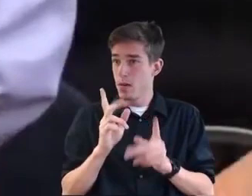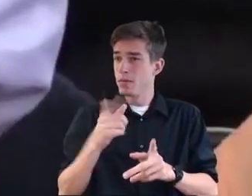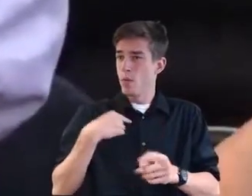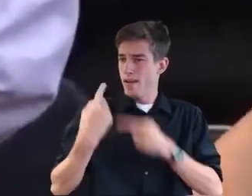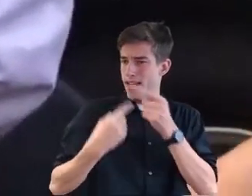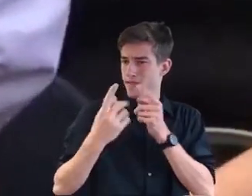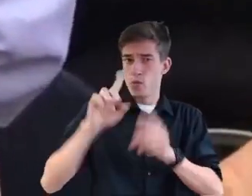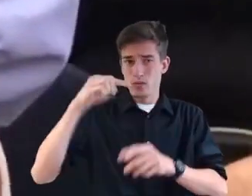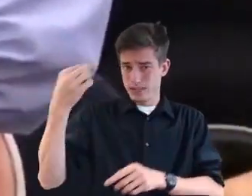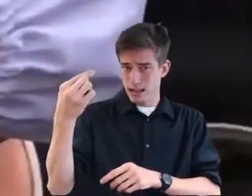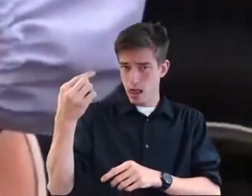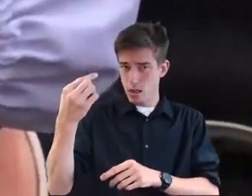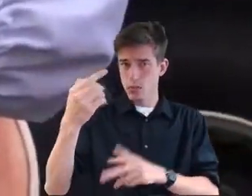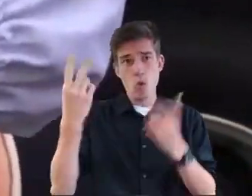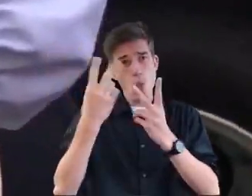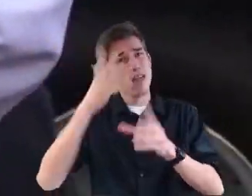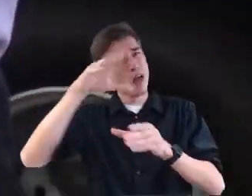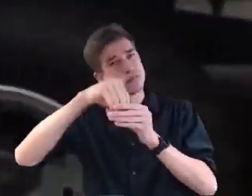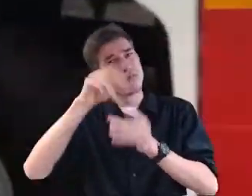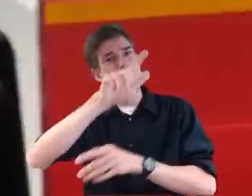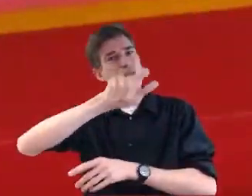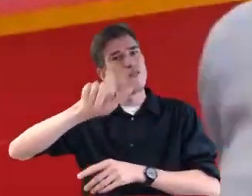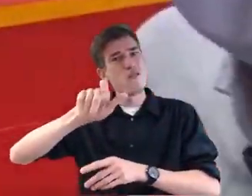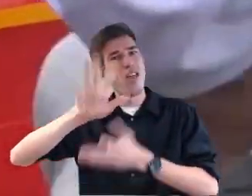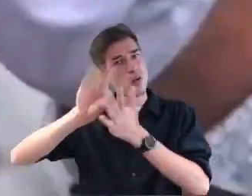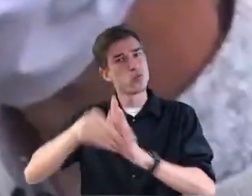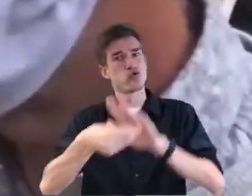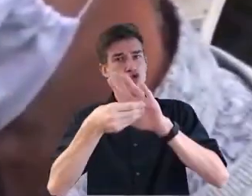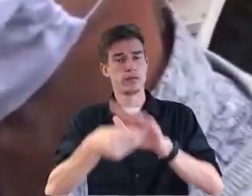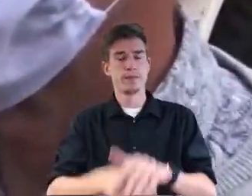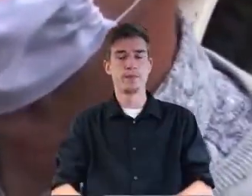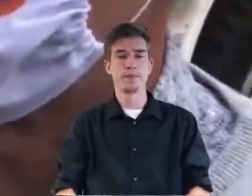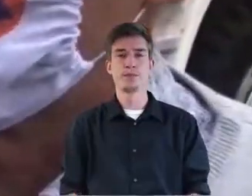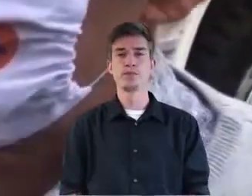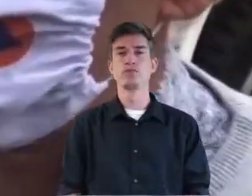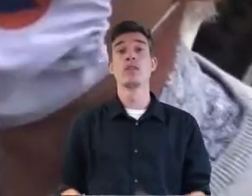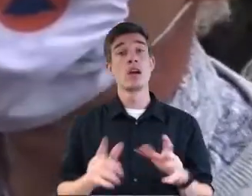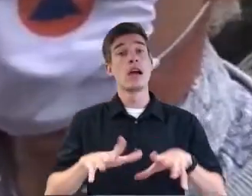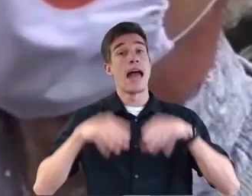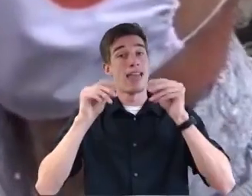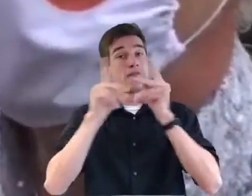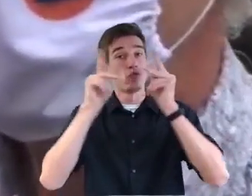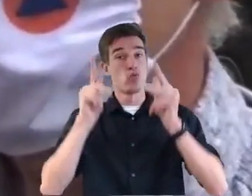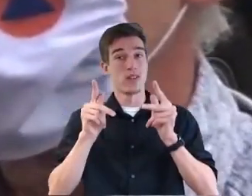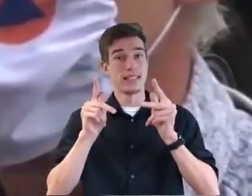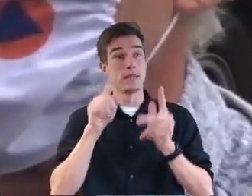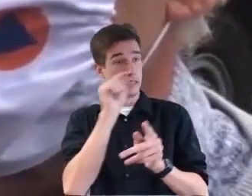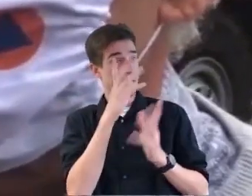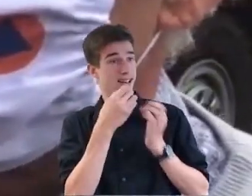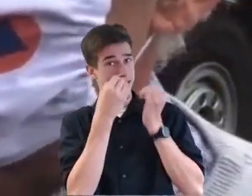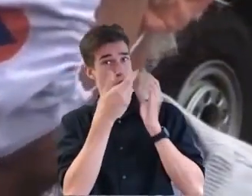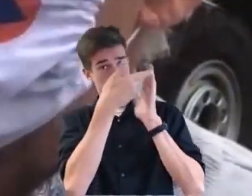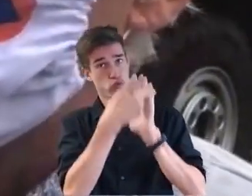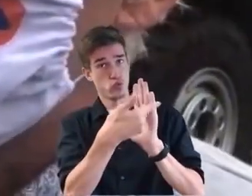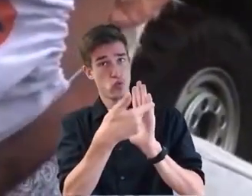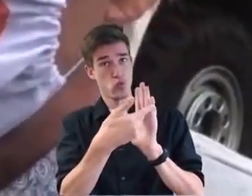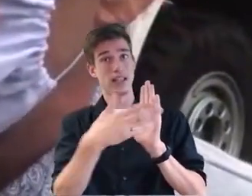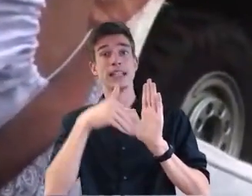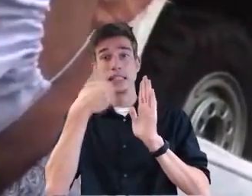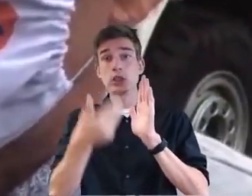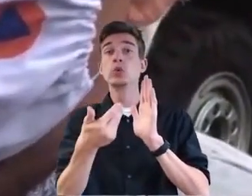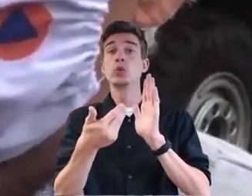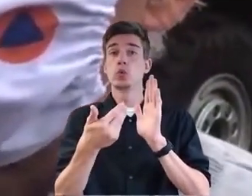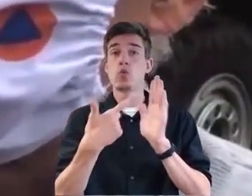nicht alleine. Wer arbeitet da alles dran mit? Ganz am Anfang hier dieser Konzeption von dem Auto, vor dem wir jetzt stehen, hat ein